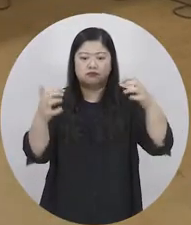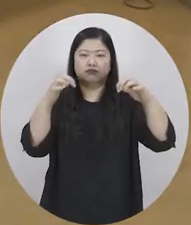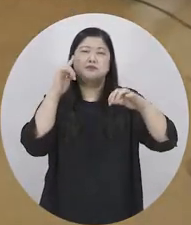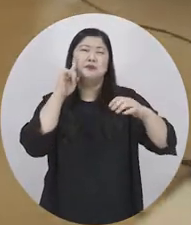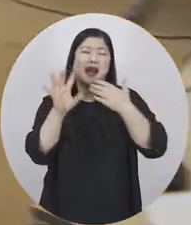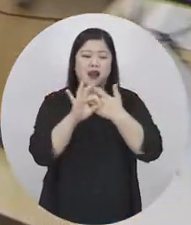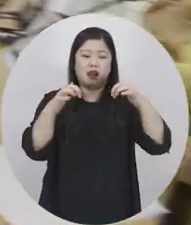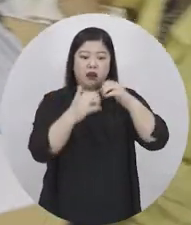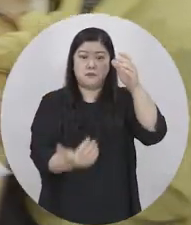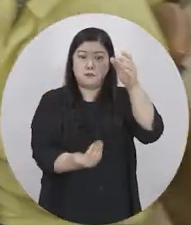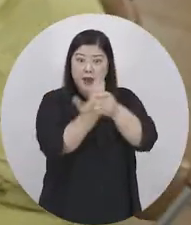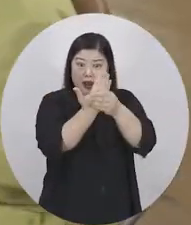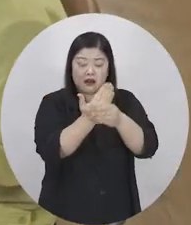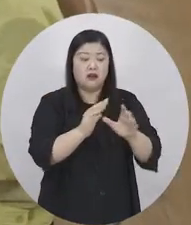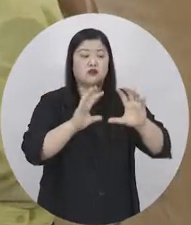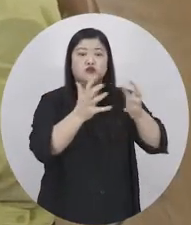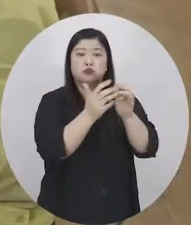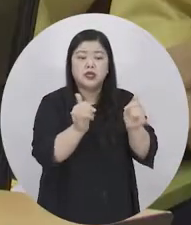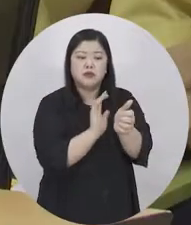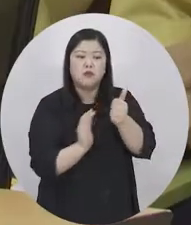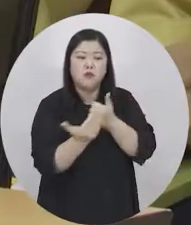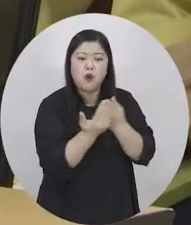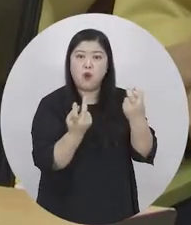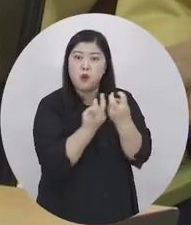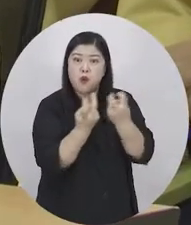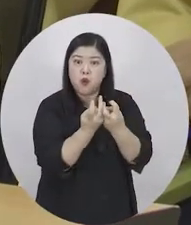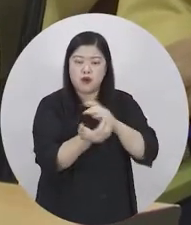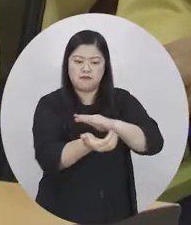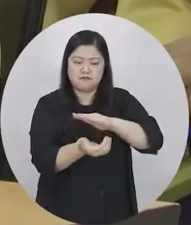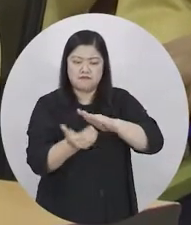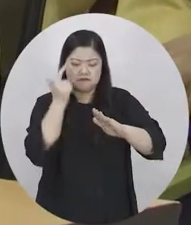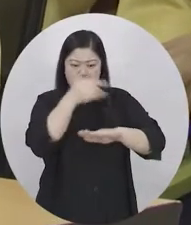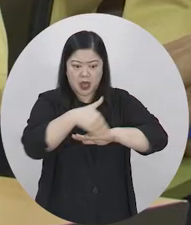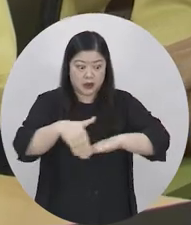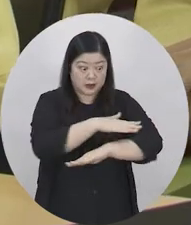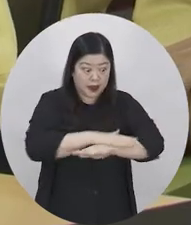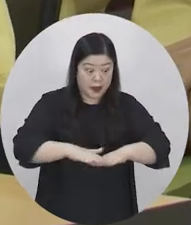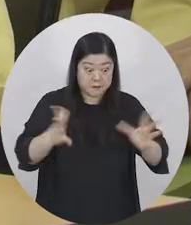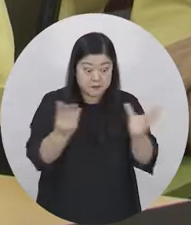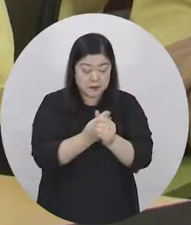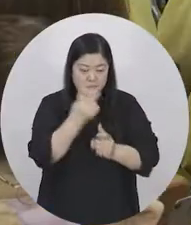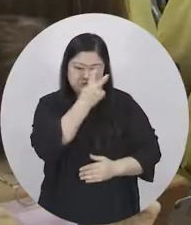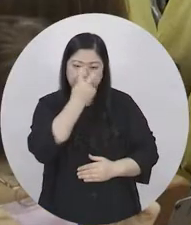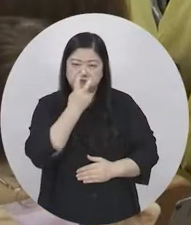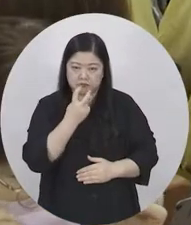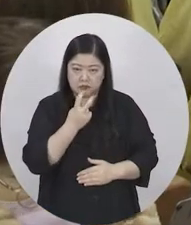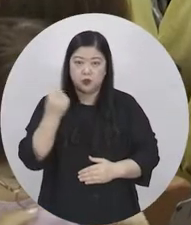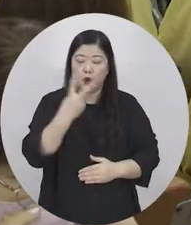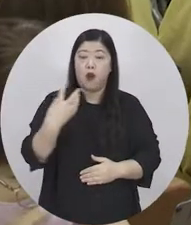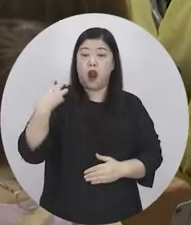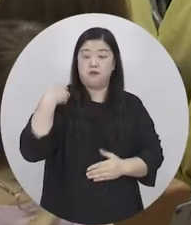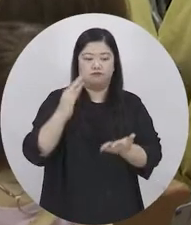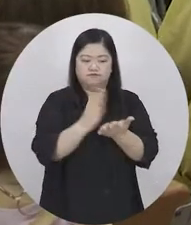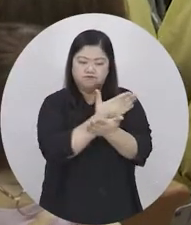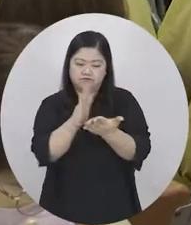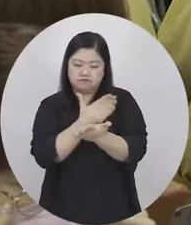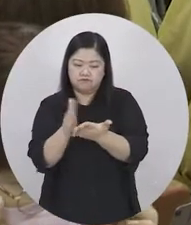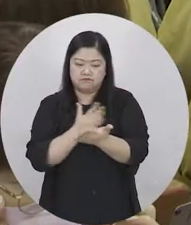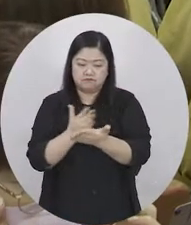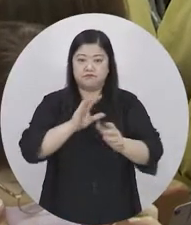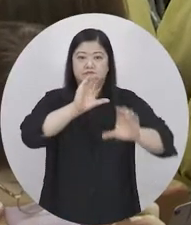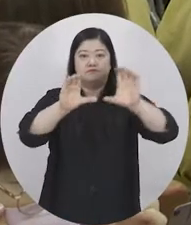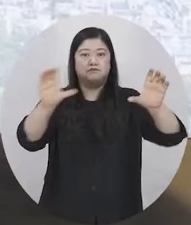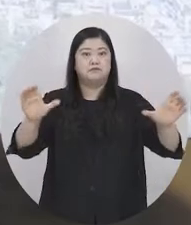위기 상황에 국민의 생명과 재산 보호를 위한 비상 대비 계획을 점검하고 임무 수행 절차를